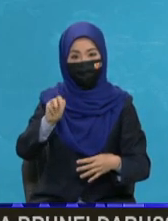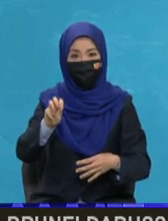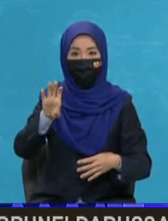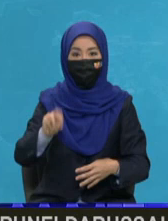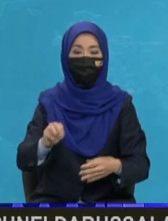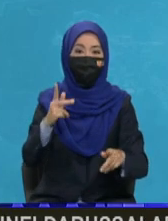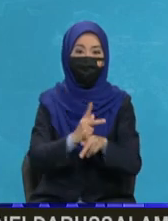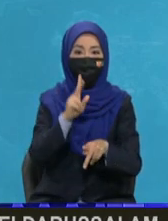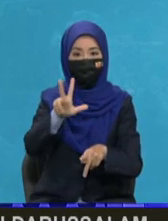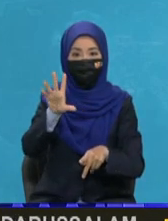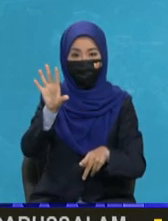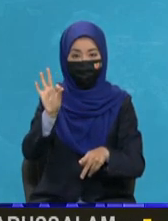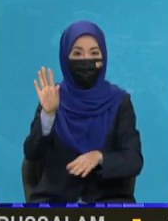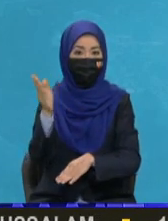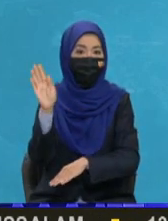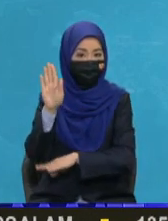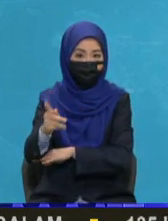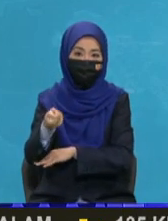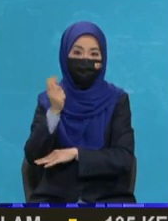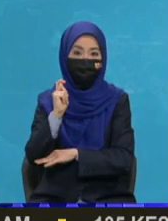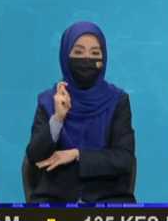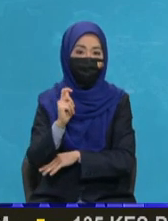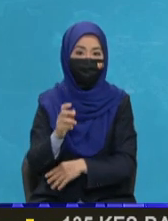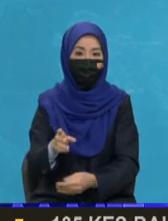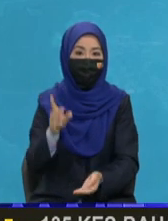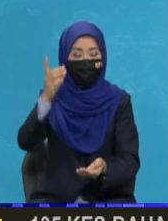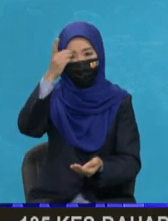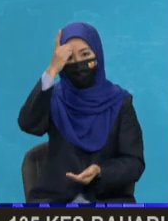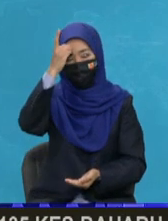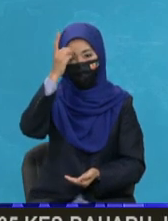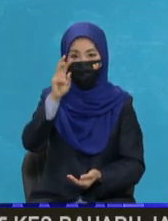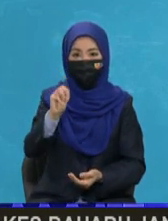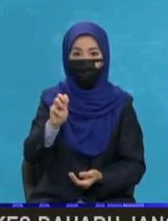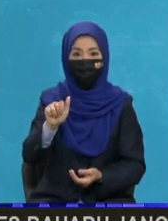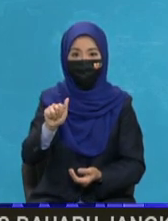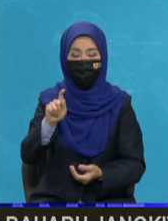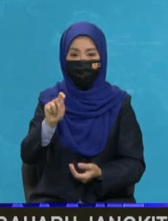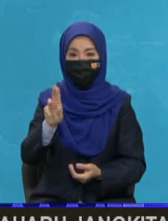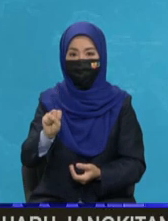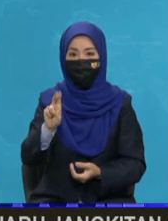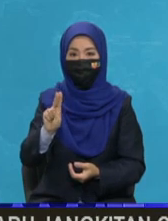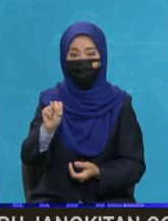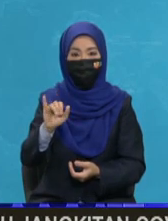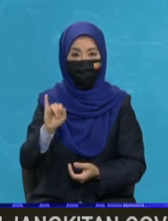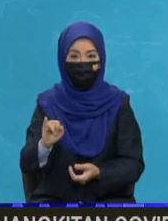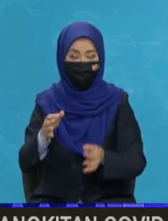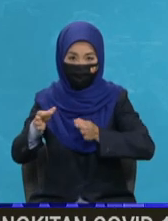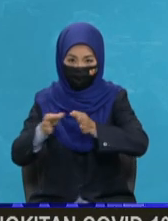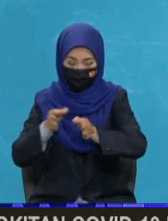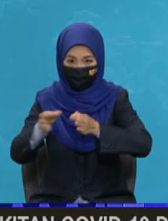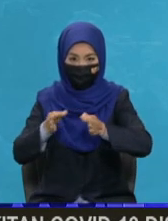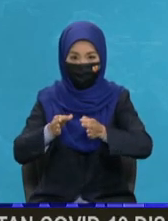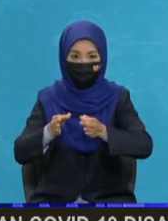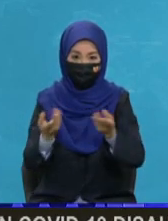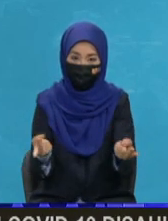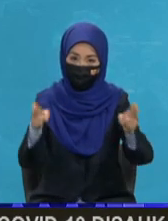ke-39 petang tadi yang terhormat Datuk Seri Setia Doctor awal Haji maksudi bin Haji Muhammad Husein menjelaskan